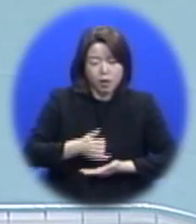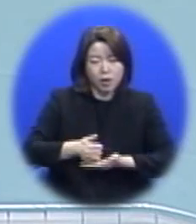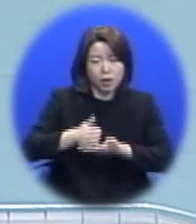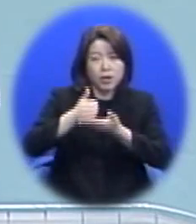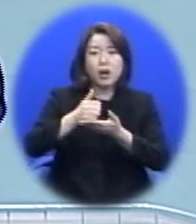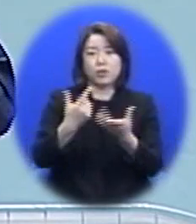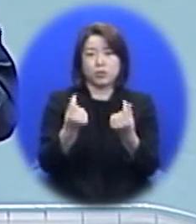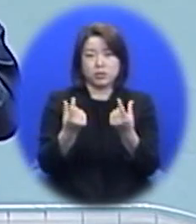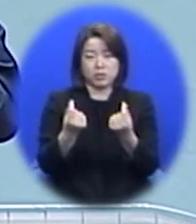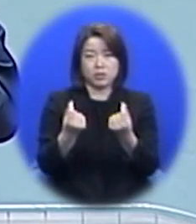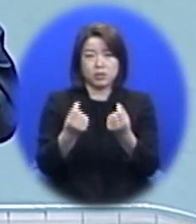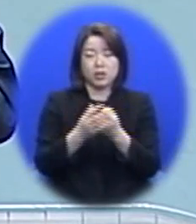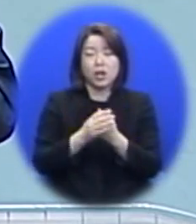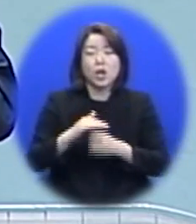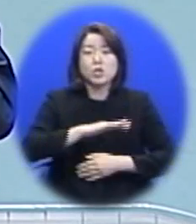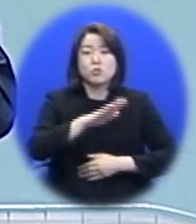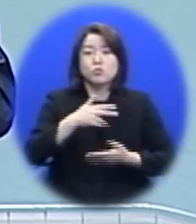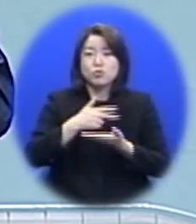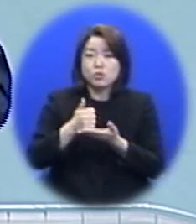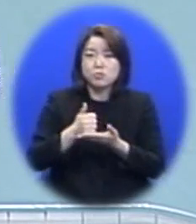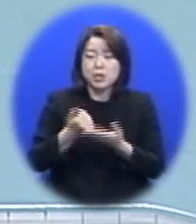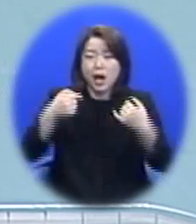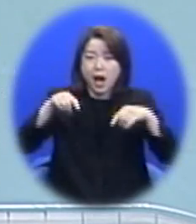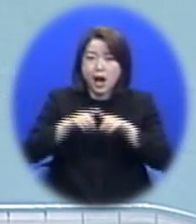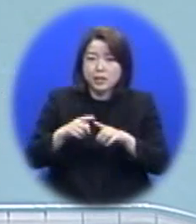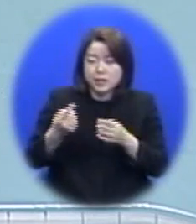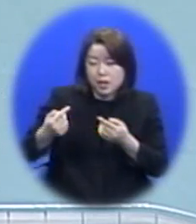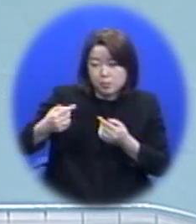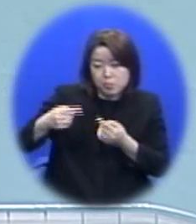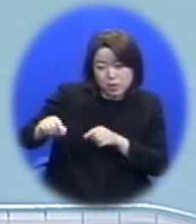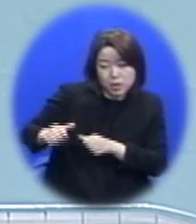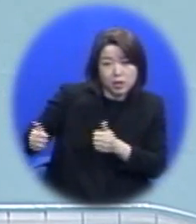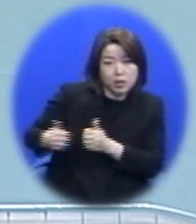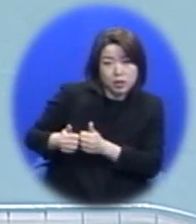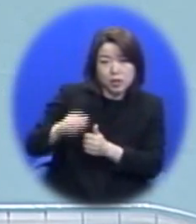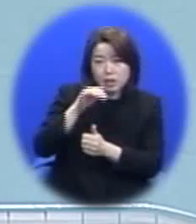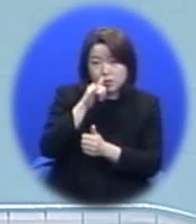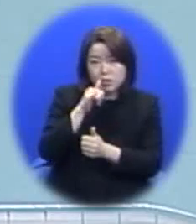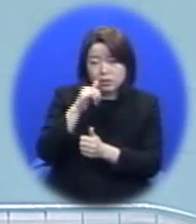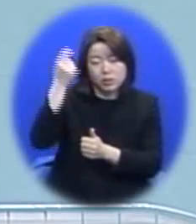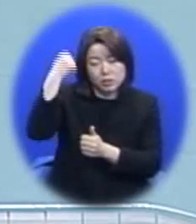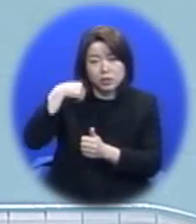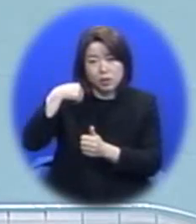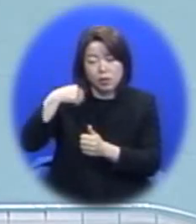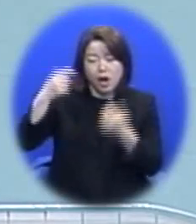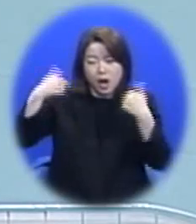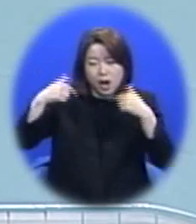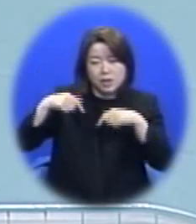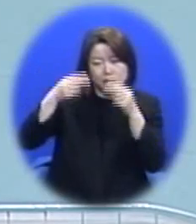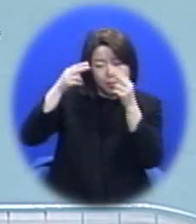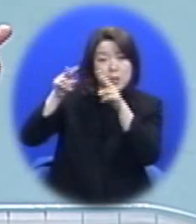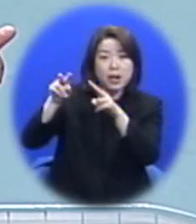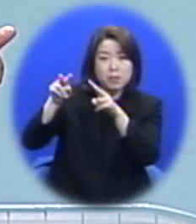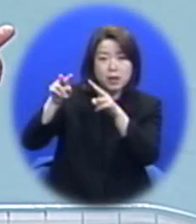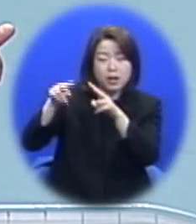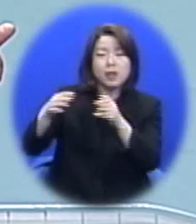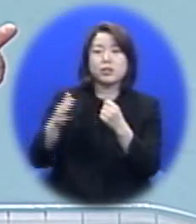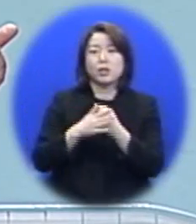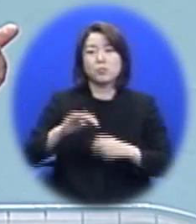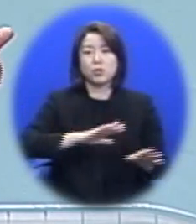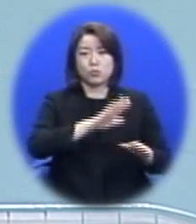함께 계시는 것을 늘 기억합니다. 늘 주님을 바라봅니다. 그러니 우리의 삶이 정결한 삶이 되는